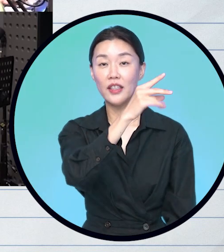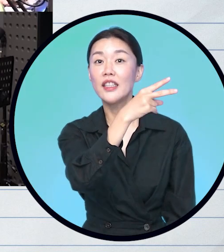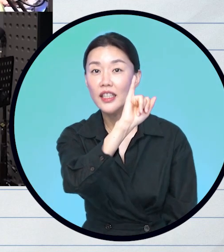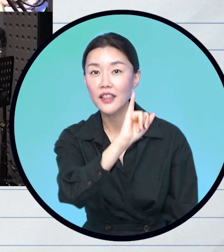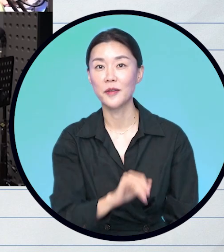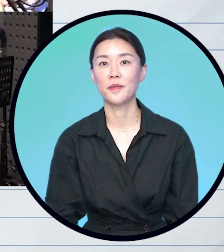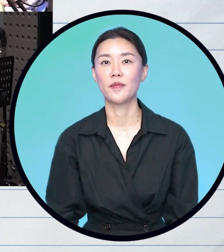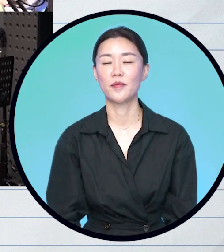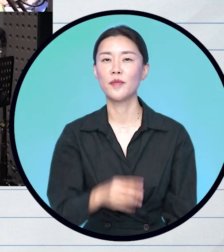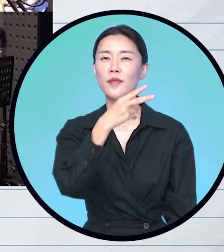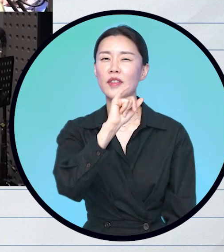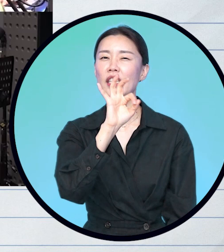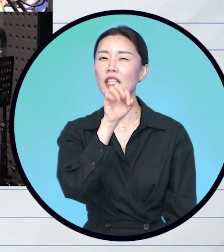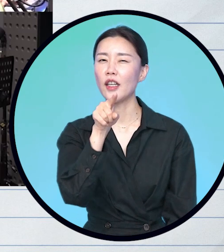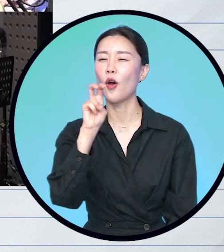네. 디어 모아에게.